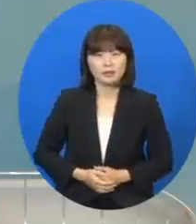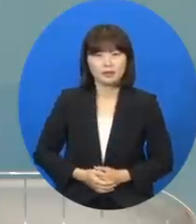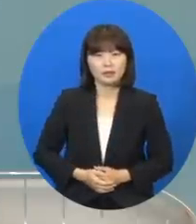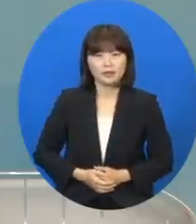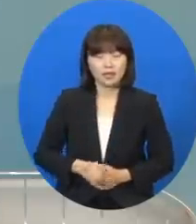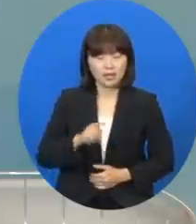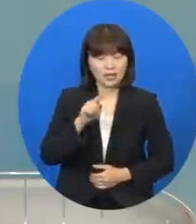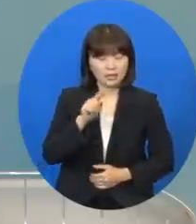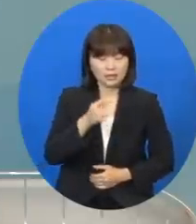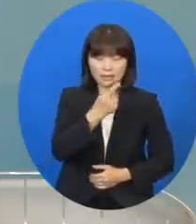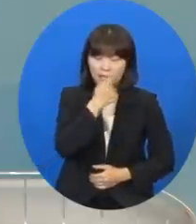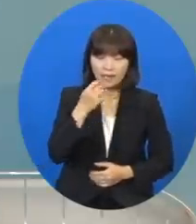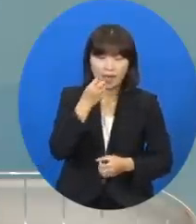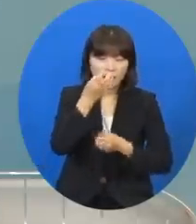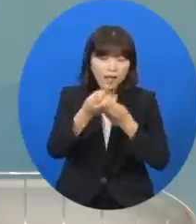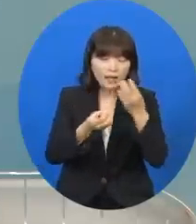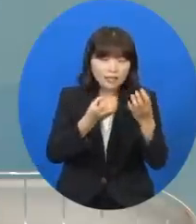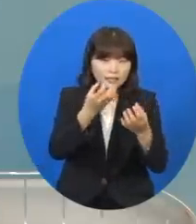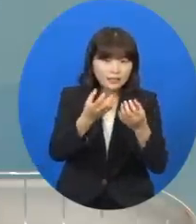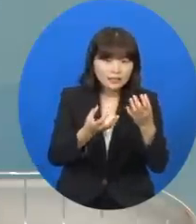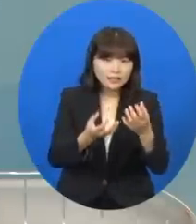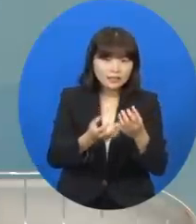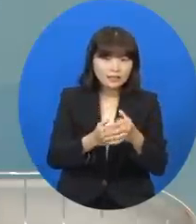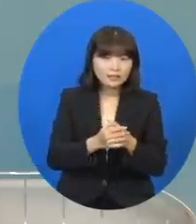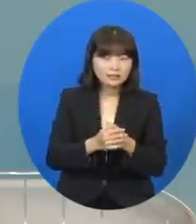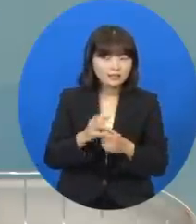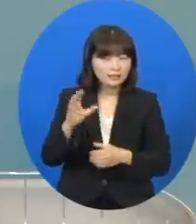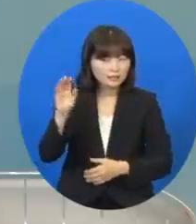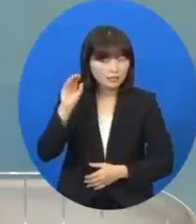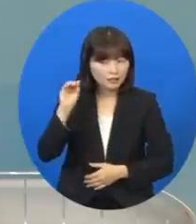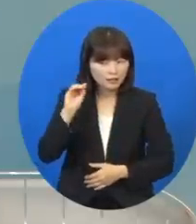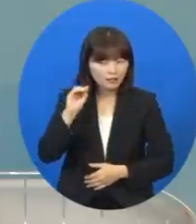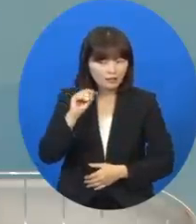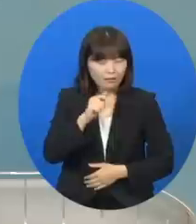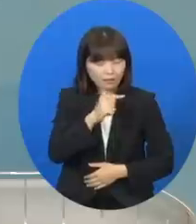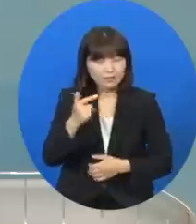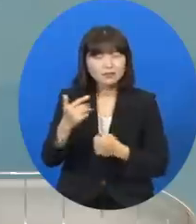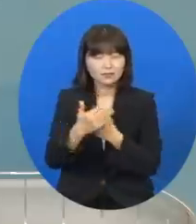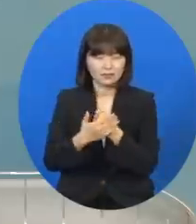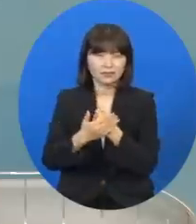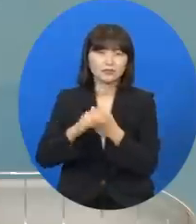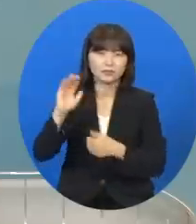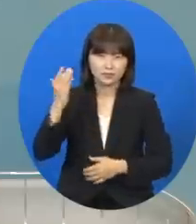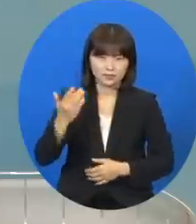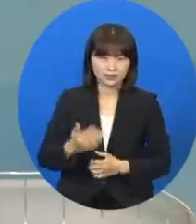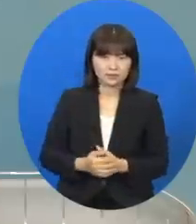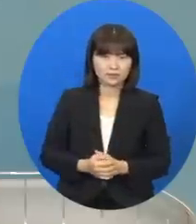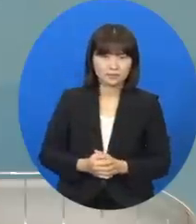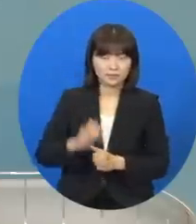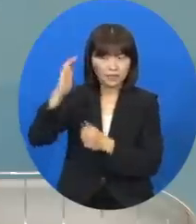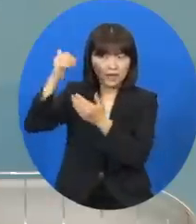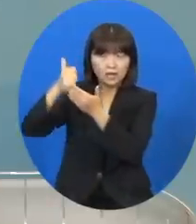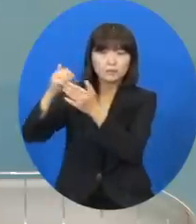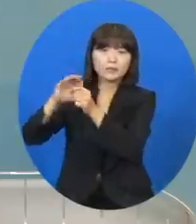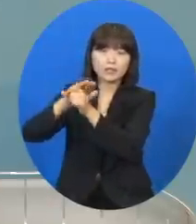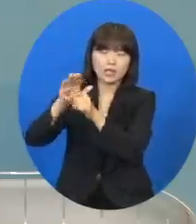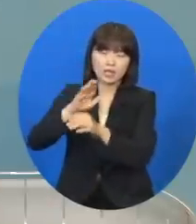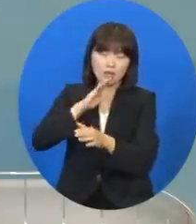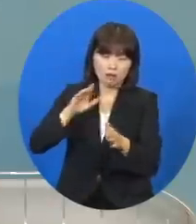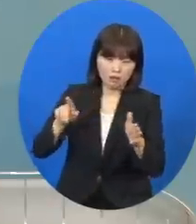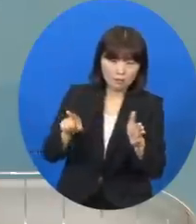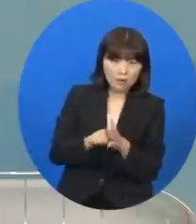그런 간증을 그 자매가 하는데 정말 큰 은혜가 돼요. 하나님의 사랑을 진짜